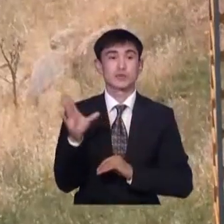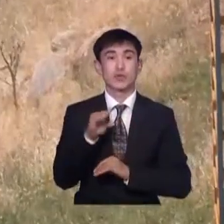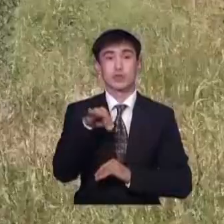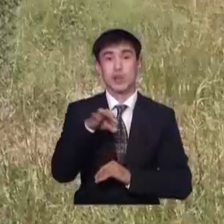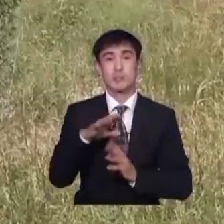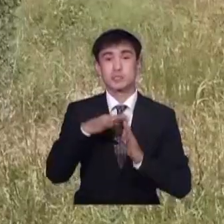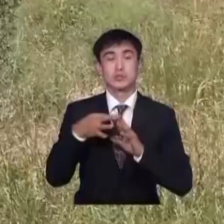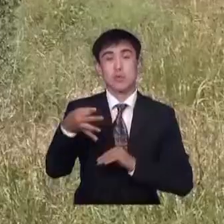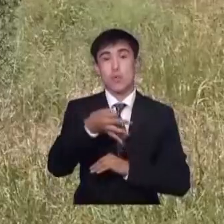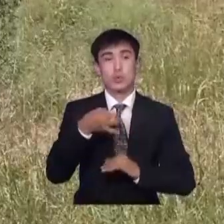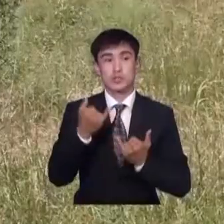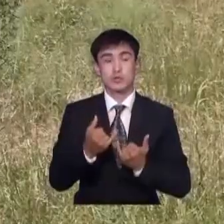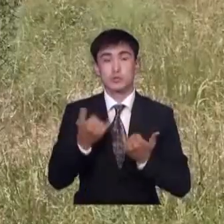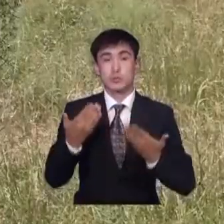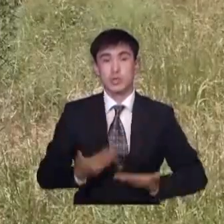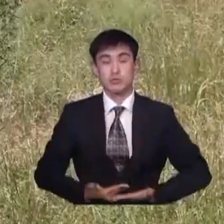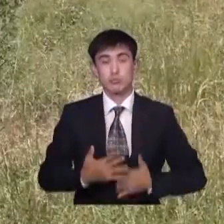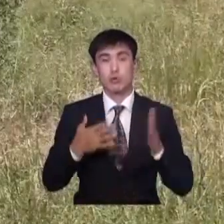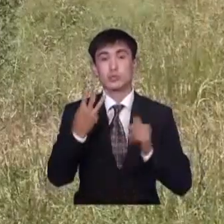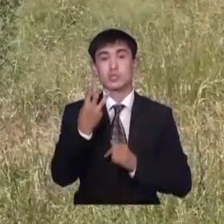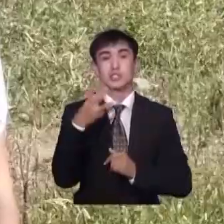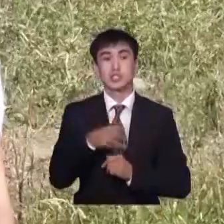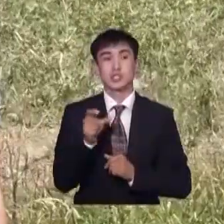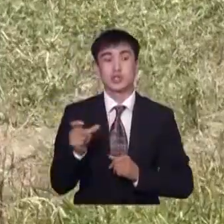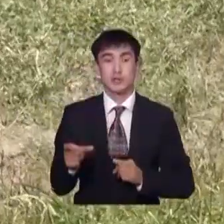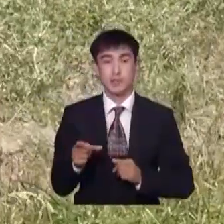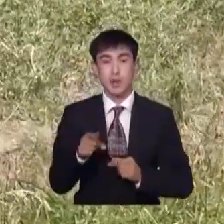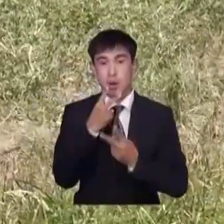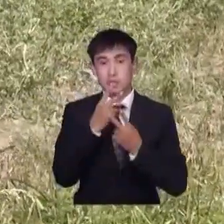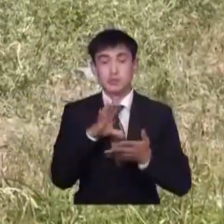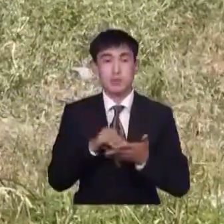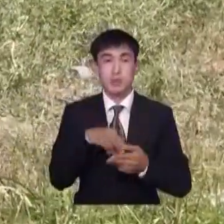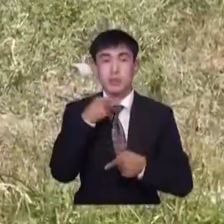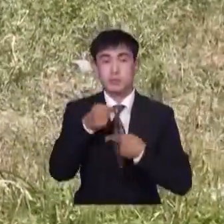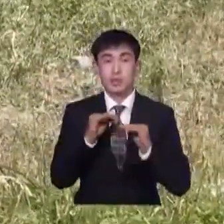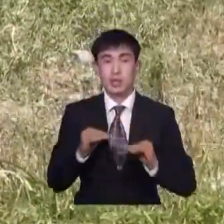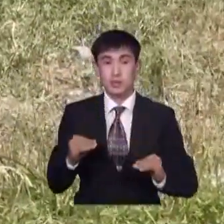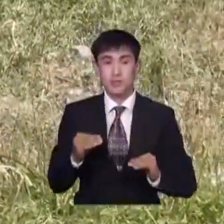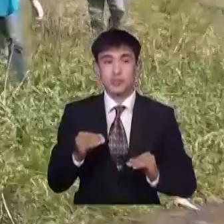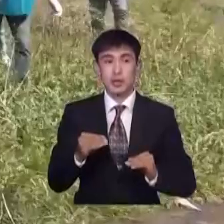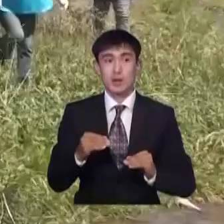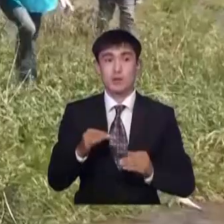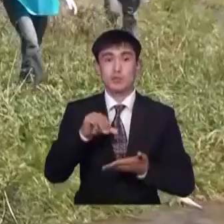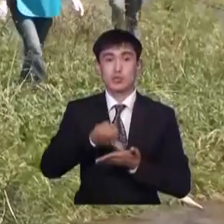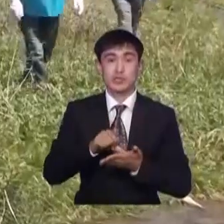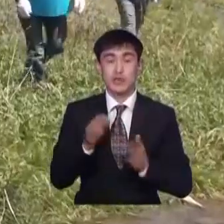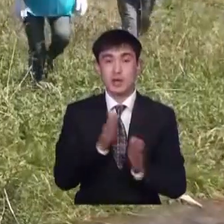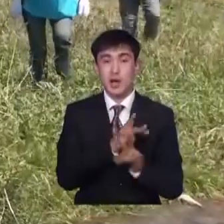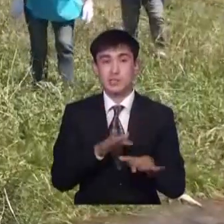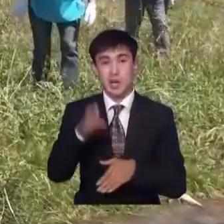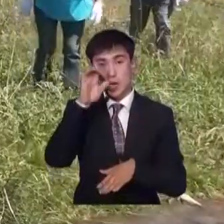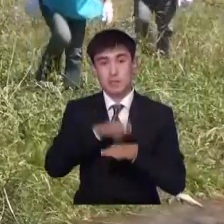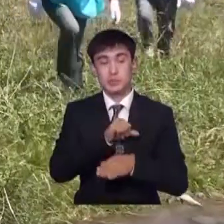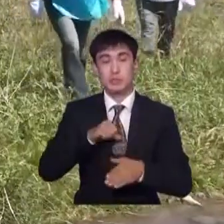Талапского сельского округа. На сегодня там проживают чуть более 3000 человек. Показывая пример подрастающему поколению, принял участие в эко-акции и